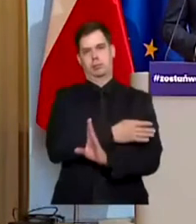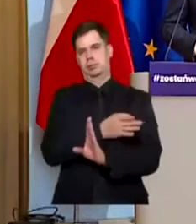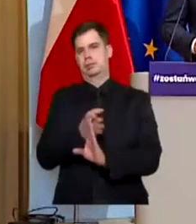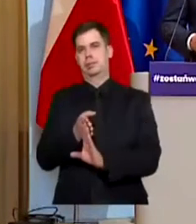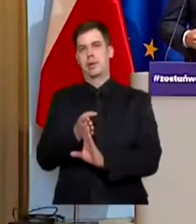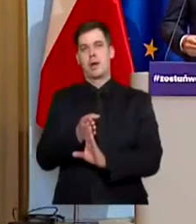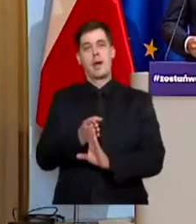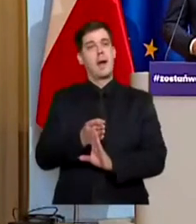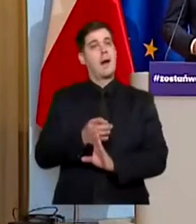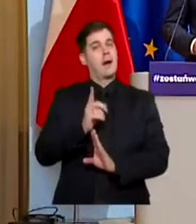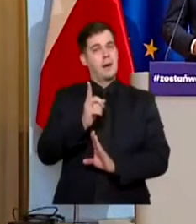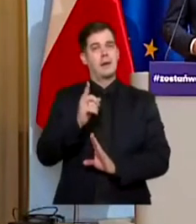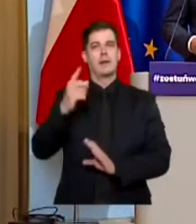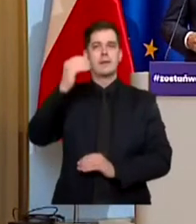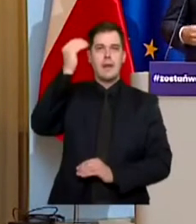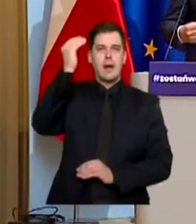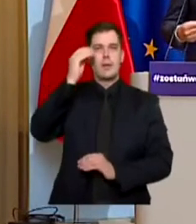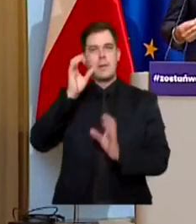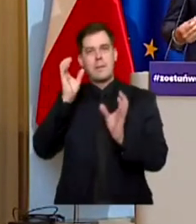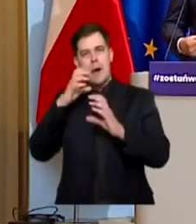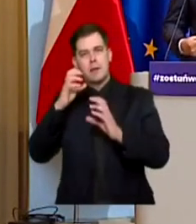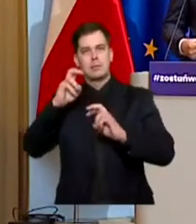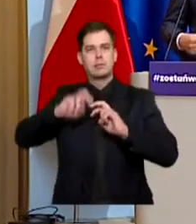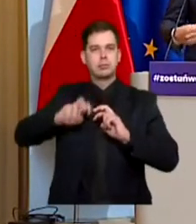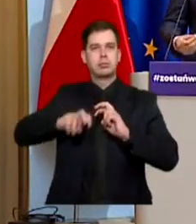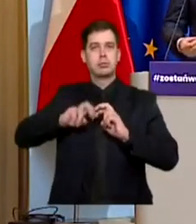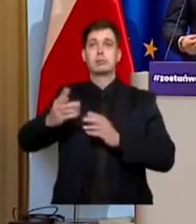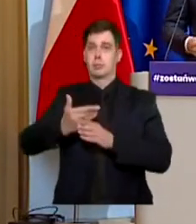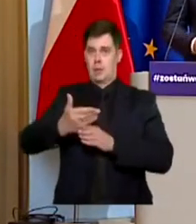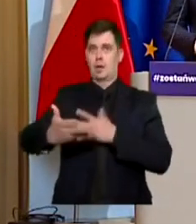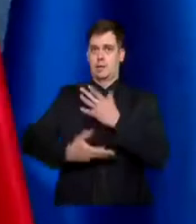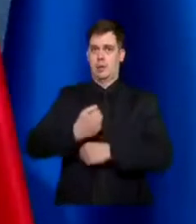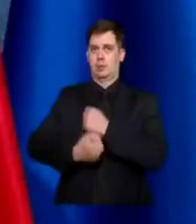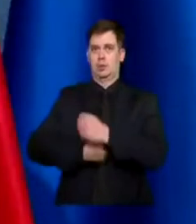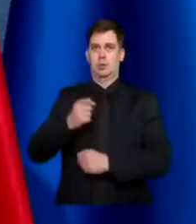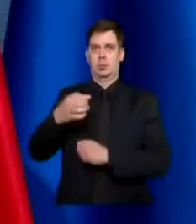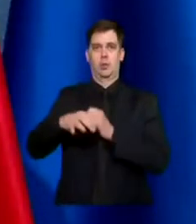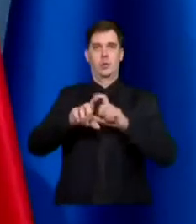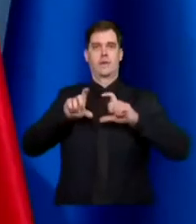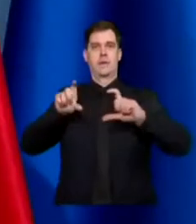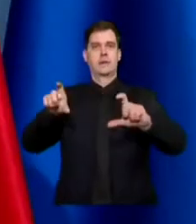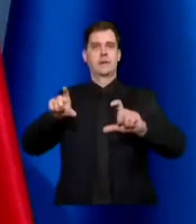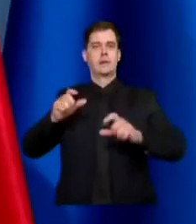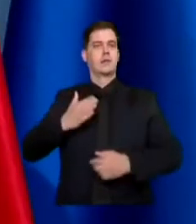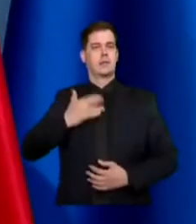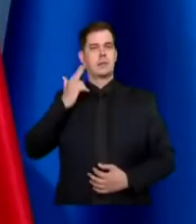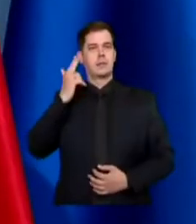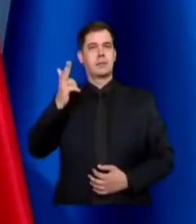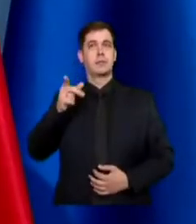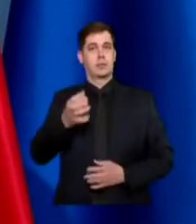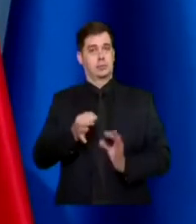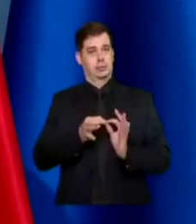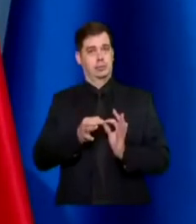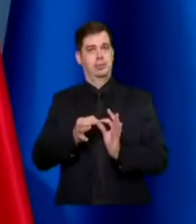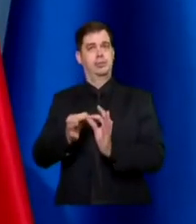że prace naukowo-badawcze mogły się toczyć i mogą się toczyć i mam nadzieję, że one